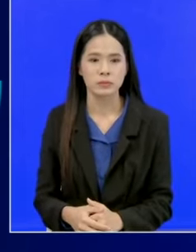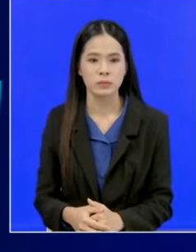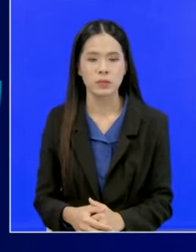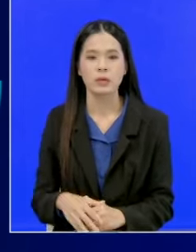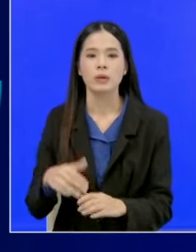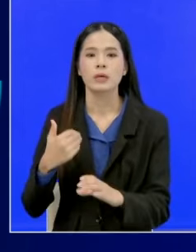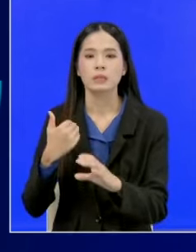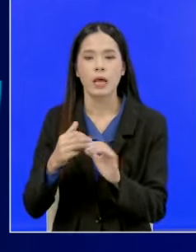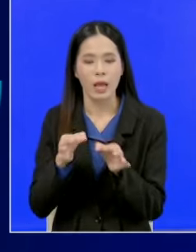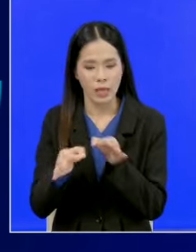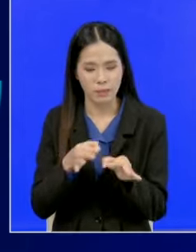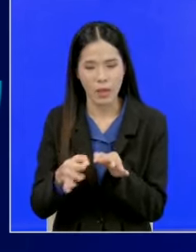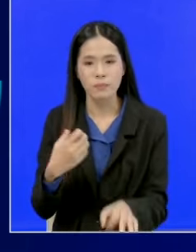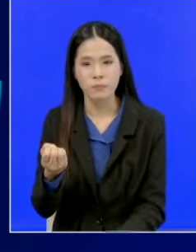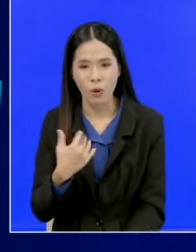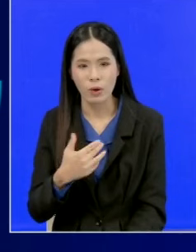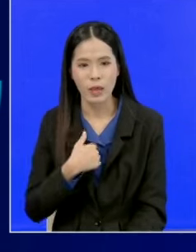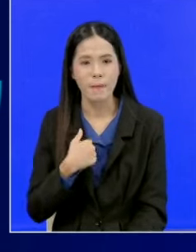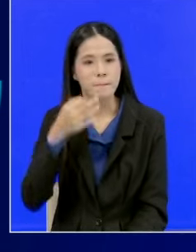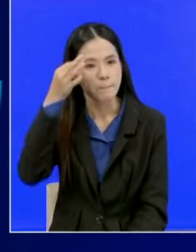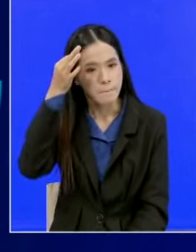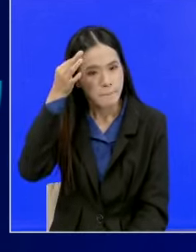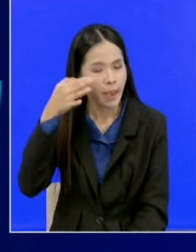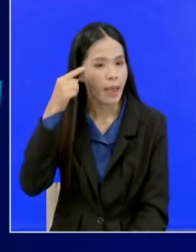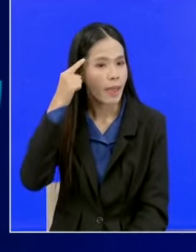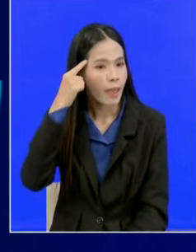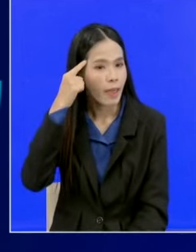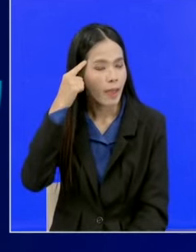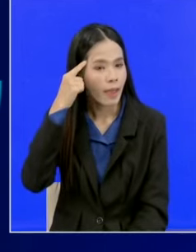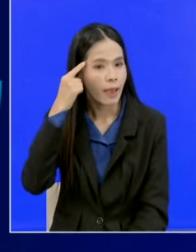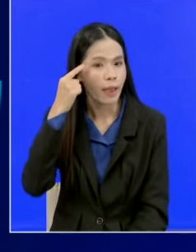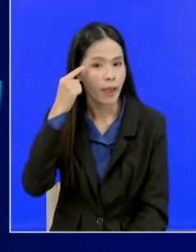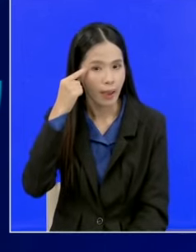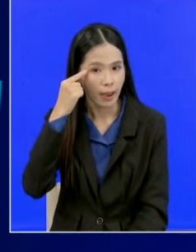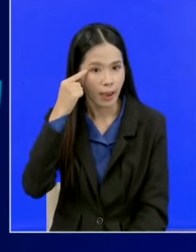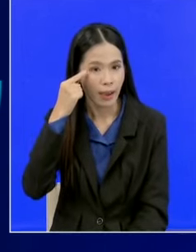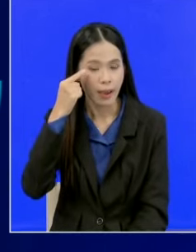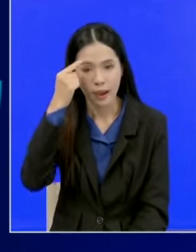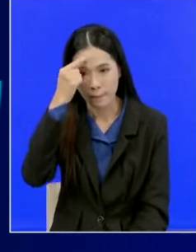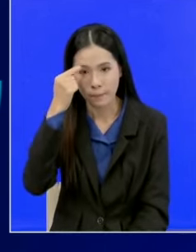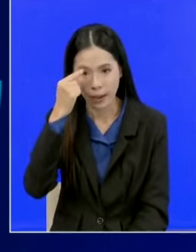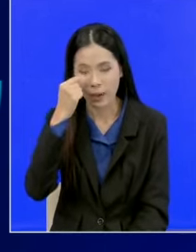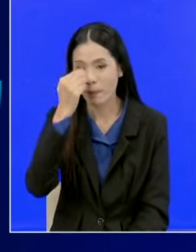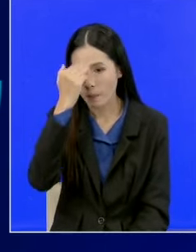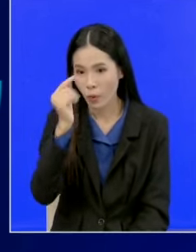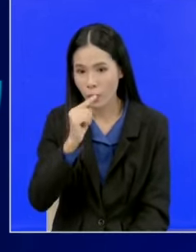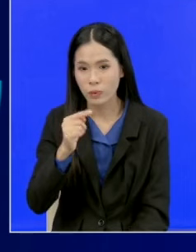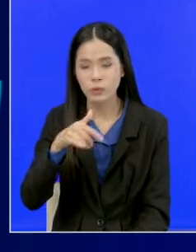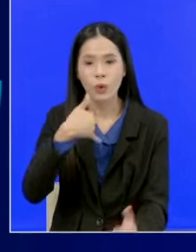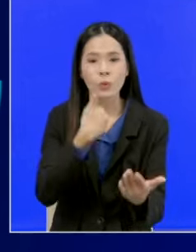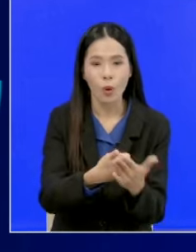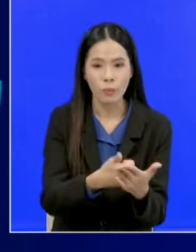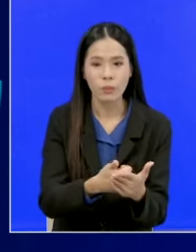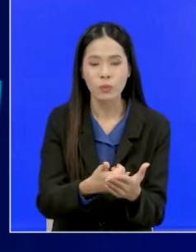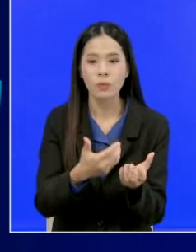าก็มานั่งอธิบายว่ารอยที่แผลรอยที่หัวตรงศีรษะตรงหน้าผากอะค่ะเขาบอกว่าล้มกระแทกตร